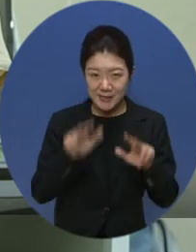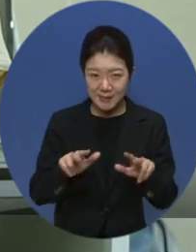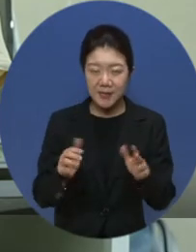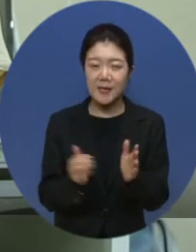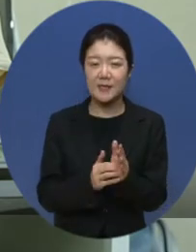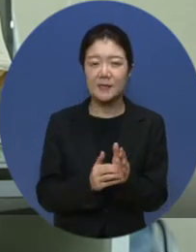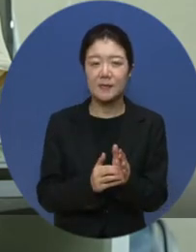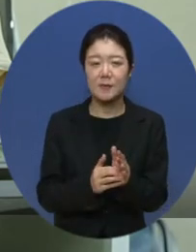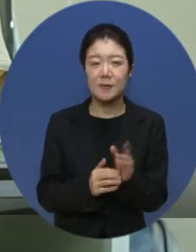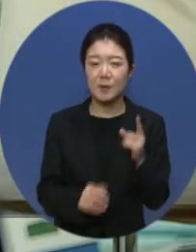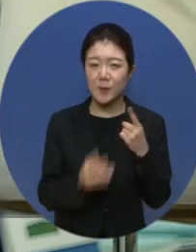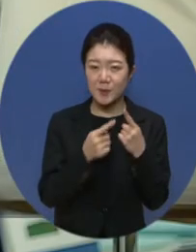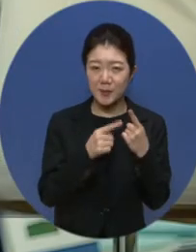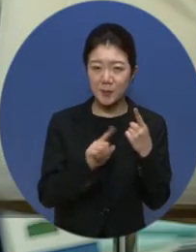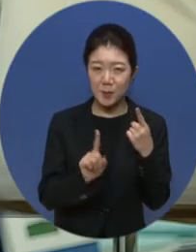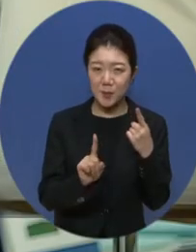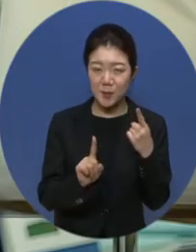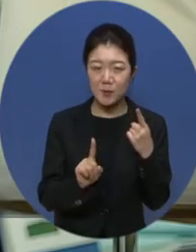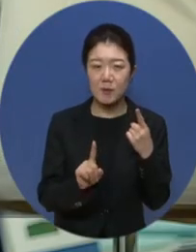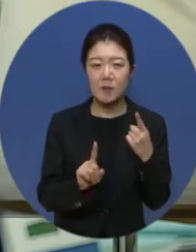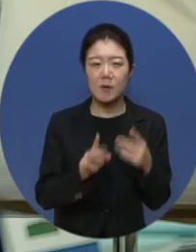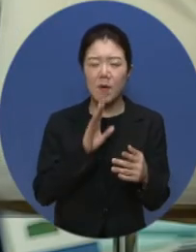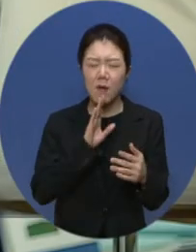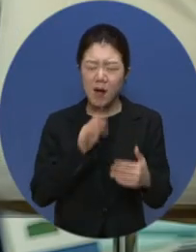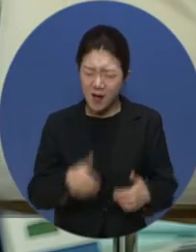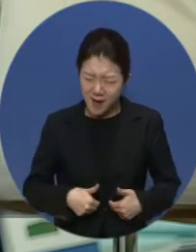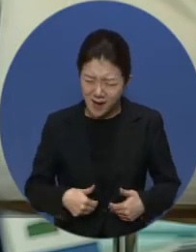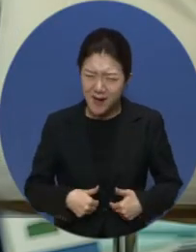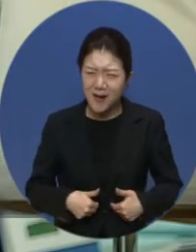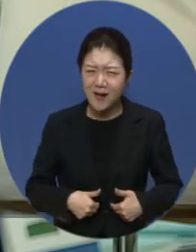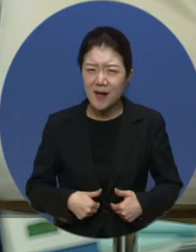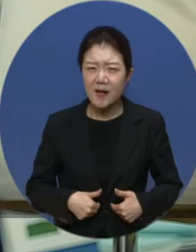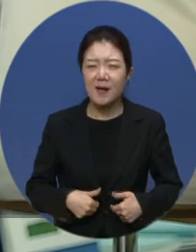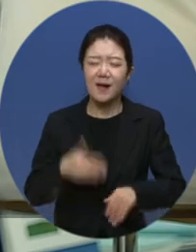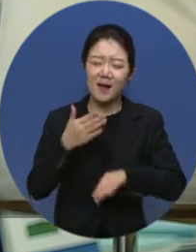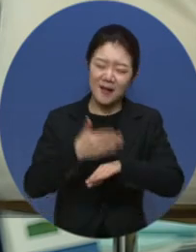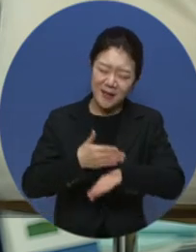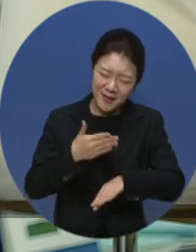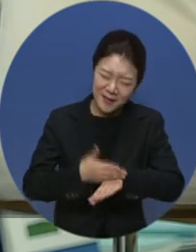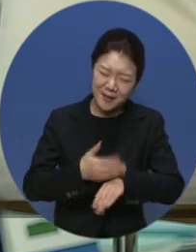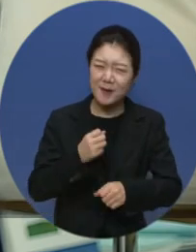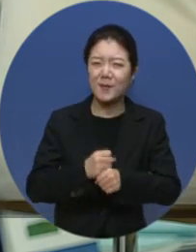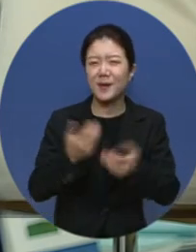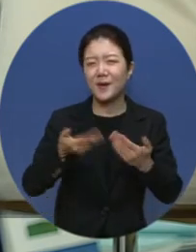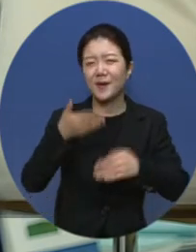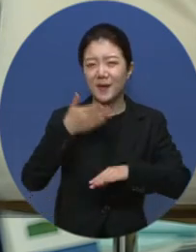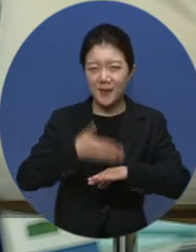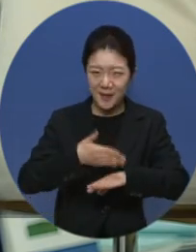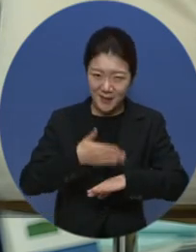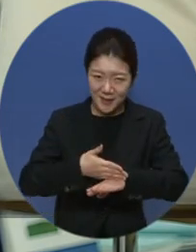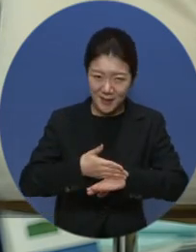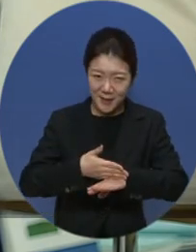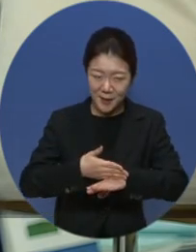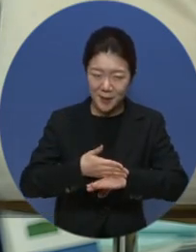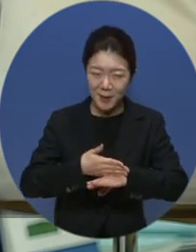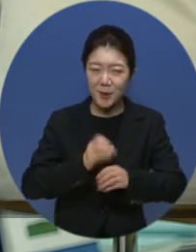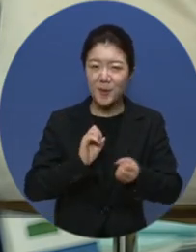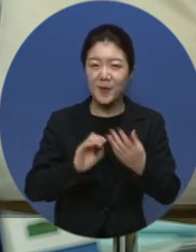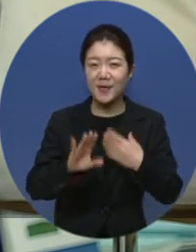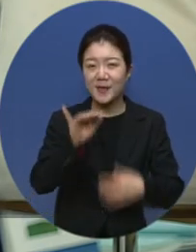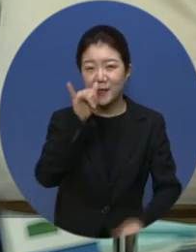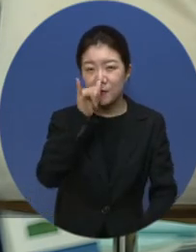그래요. 그러니까는 하나는 너무 필요하다. 감사하다, 막 만들어주셔서 감사하다, 막 이런 표현이